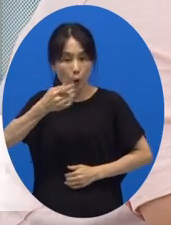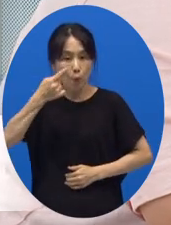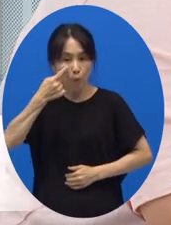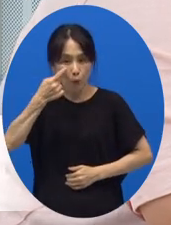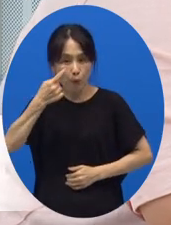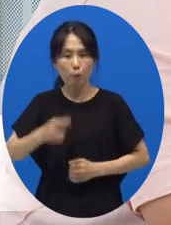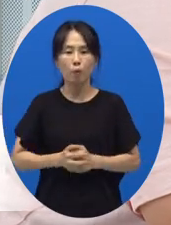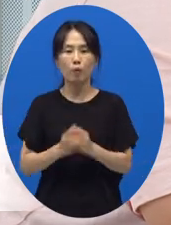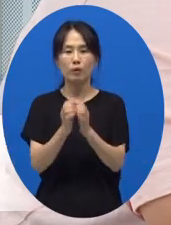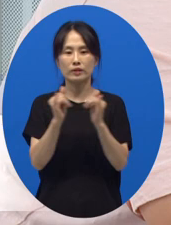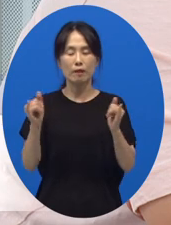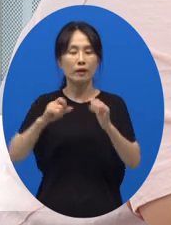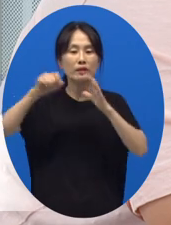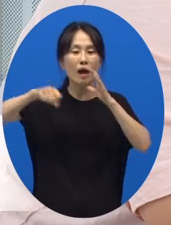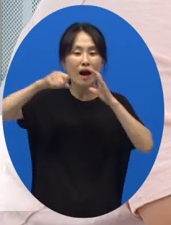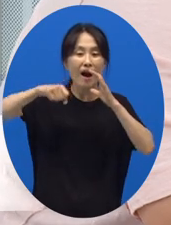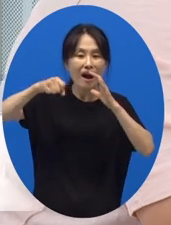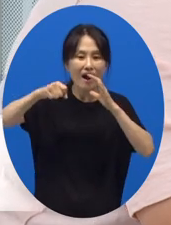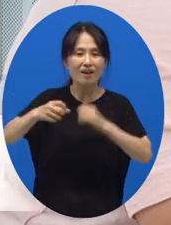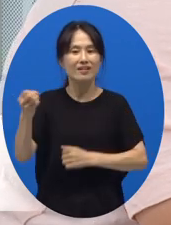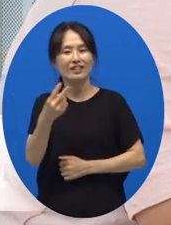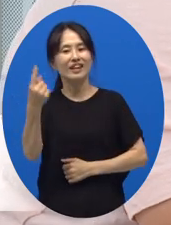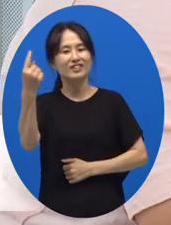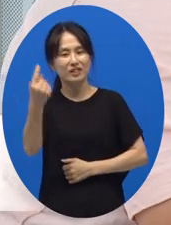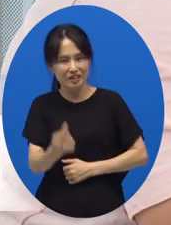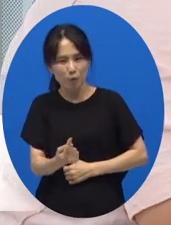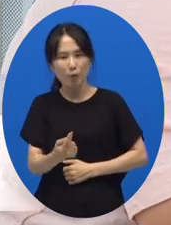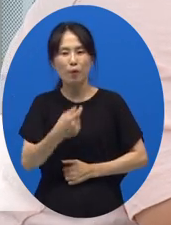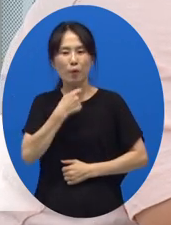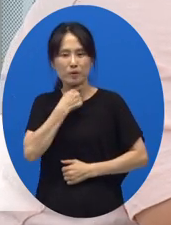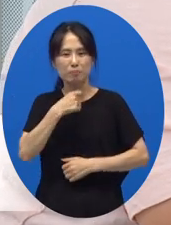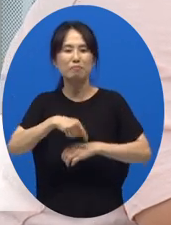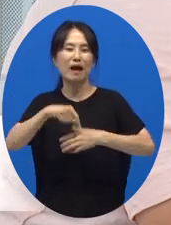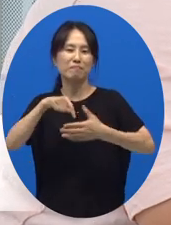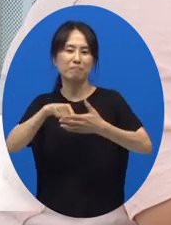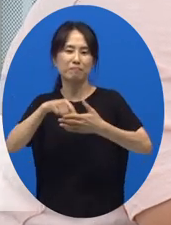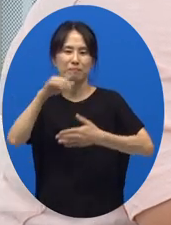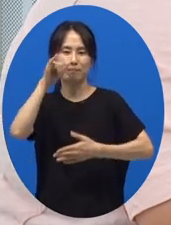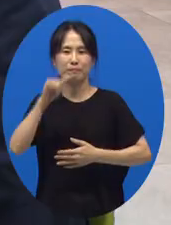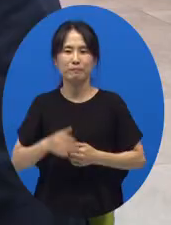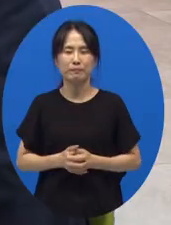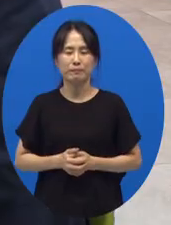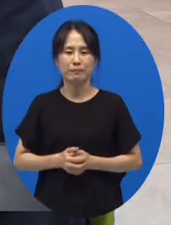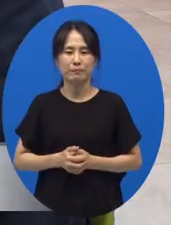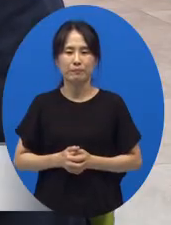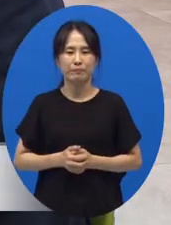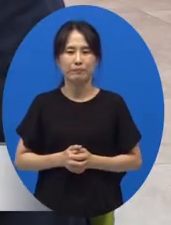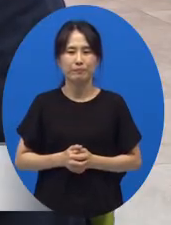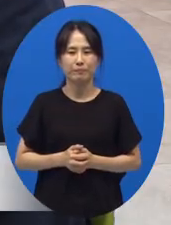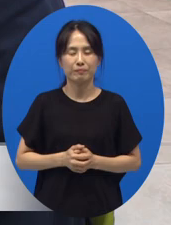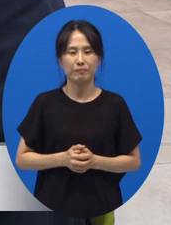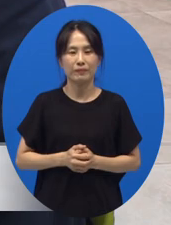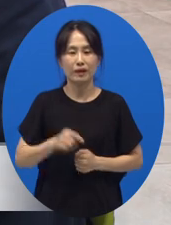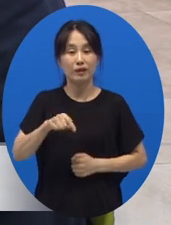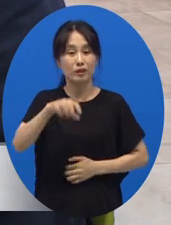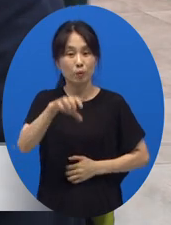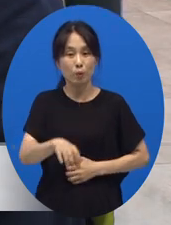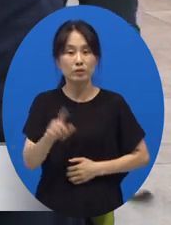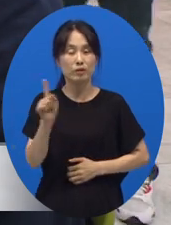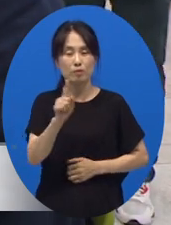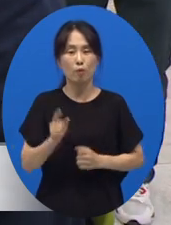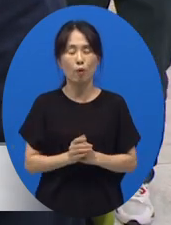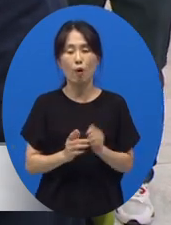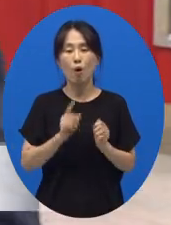한번 먹어보고 사람들한테 입소문 내서 다시 한번 찾아와 보고 싶은 마음이 듭니다. 경기도 청년푸드 창업